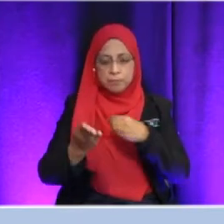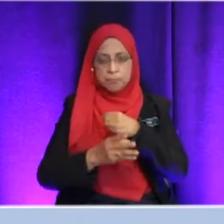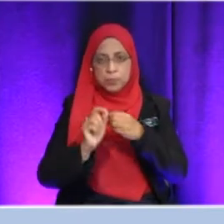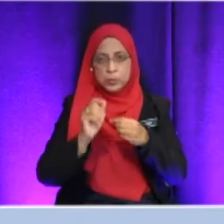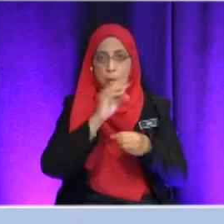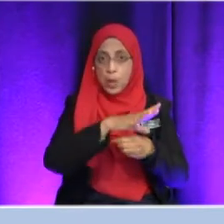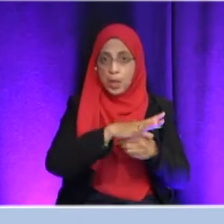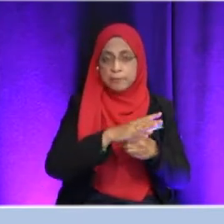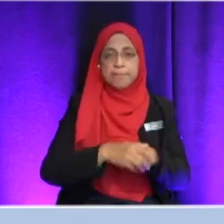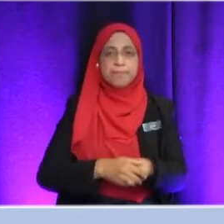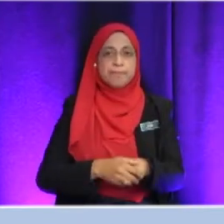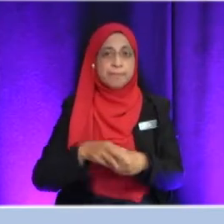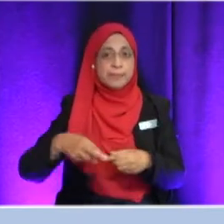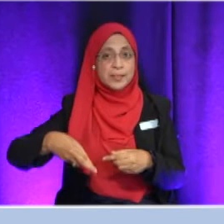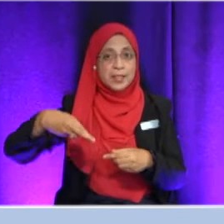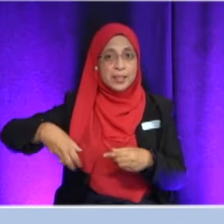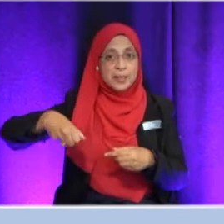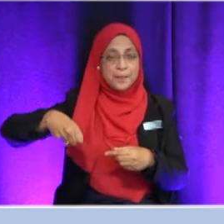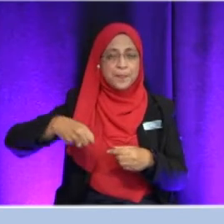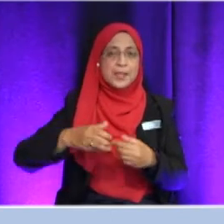tempat angkat ya